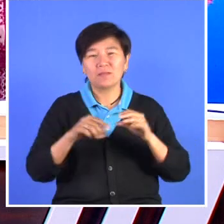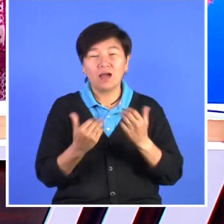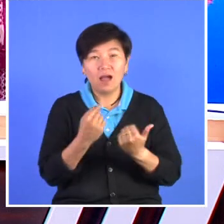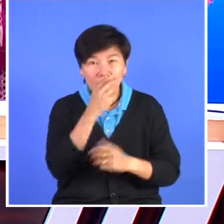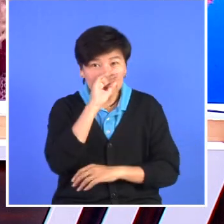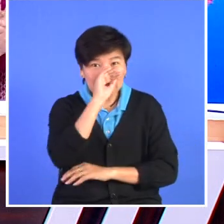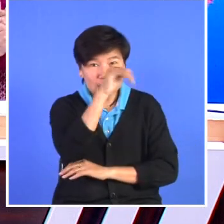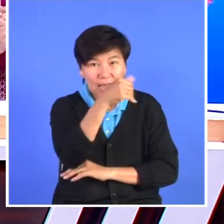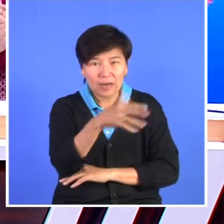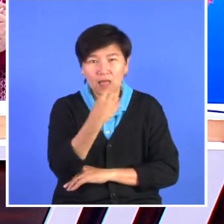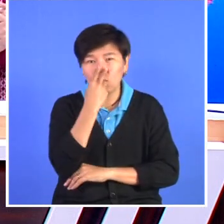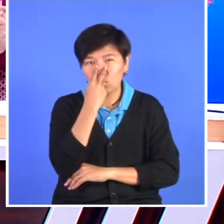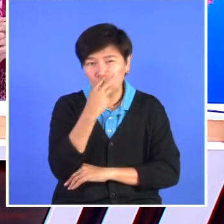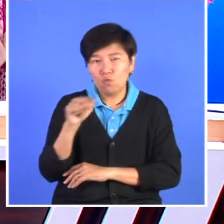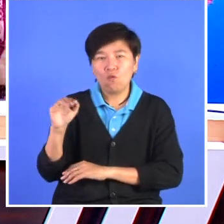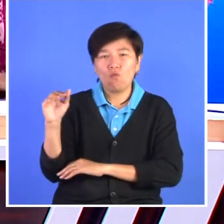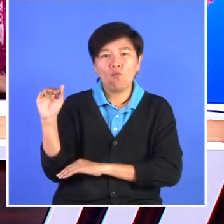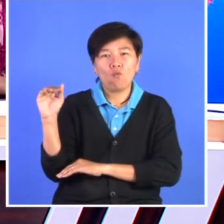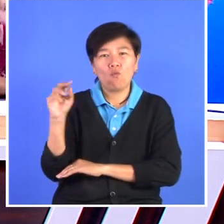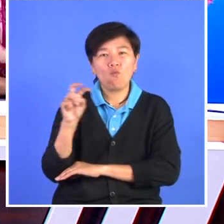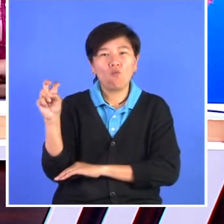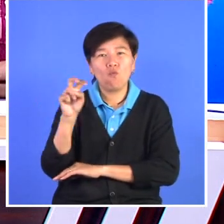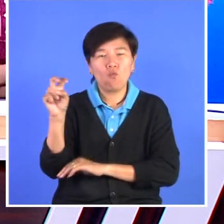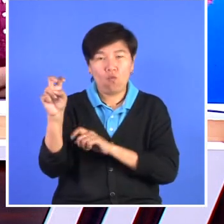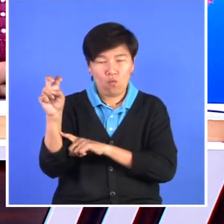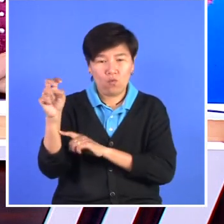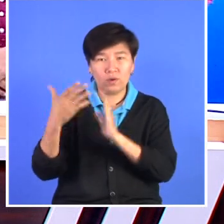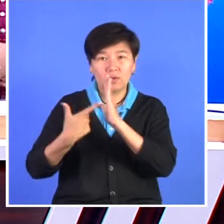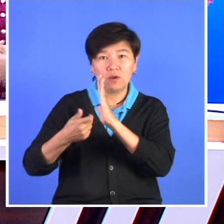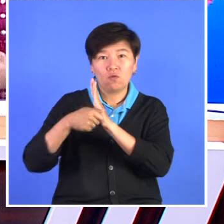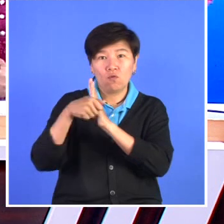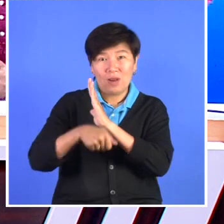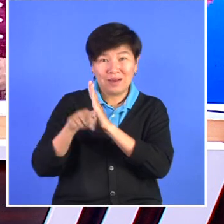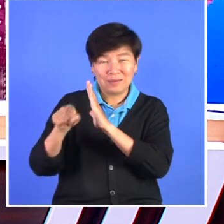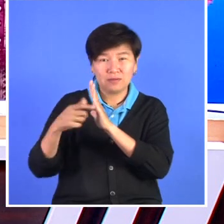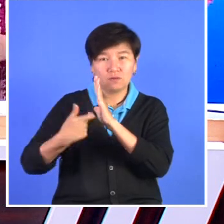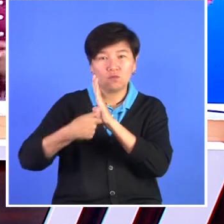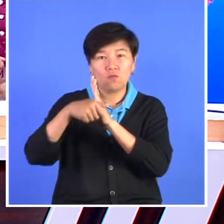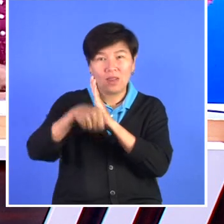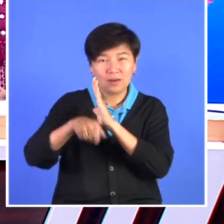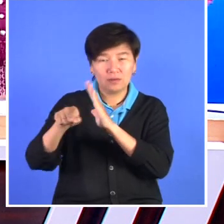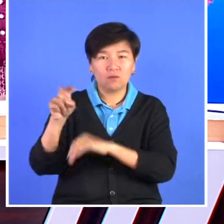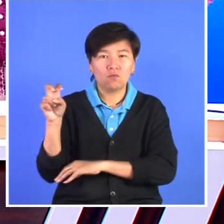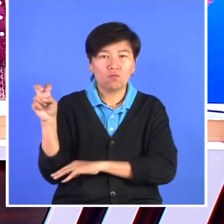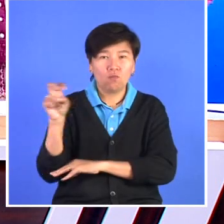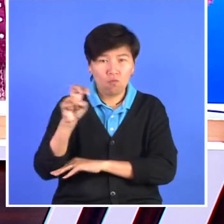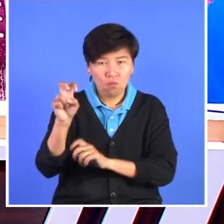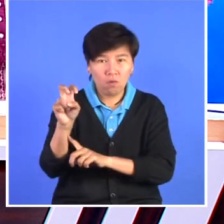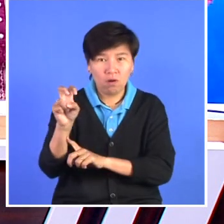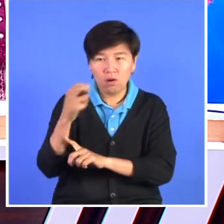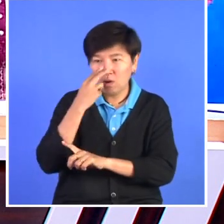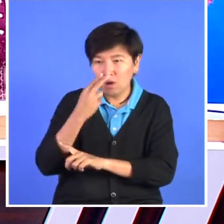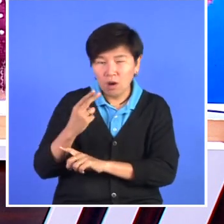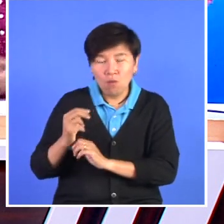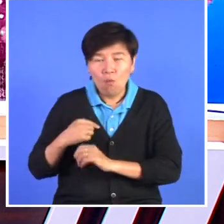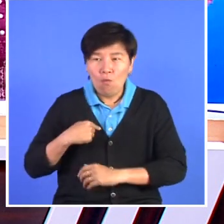ไปดูงูมาแล้วค่ะคุณผู้ชมที่นครศรีธรรมราชนี่ส่งเข้าประกวดอีกแล้วแหมแต่งานนี้เทำเอาว้าวุ่นเหมือน